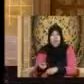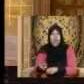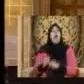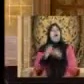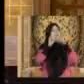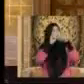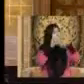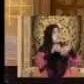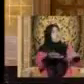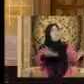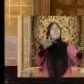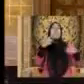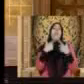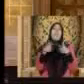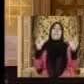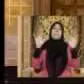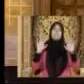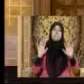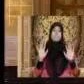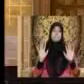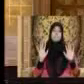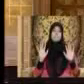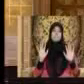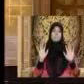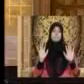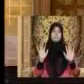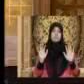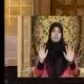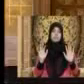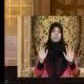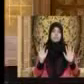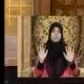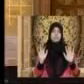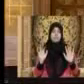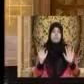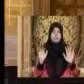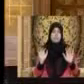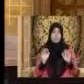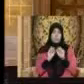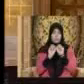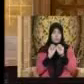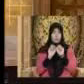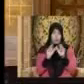إذا كانت مصلحتك تقتضي أن تنقل الخبر.